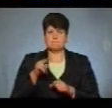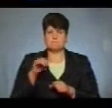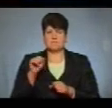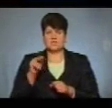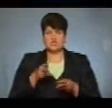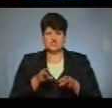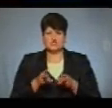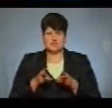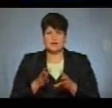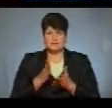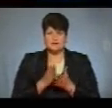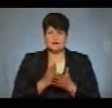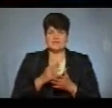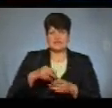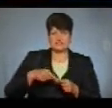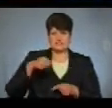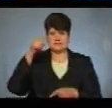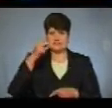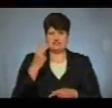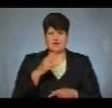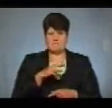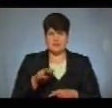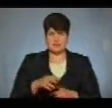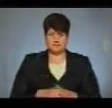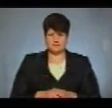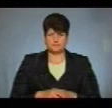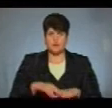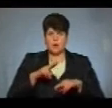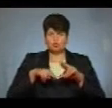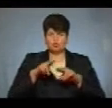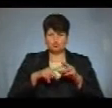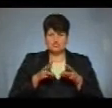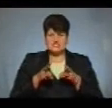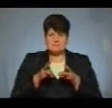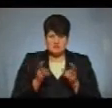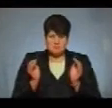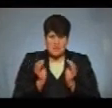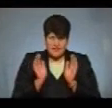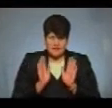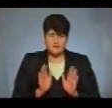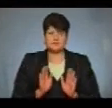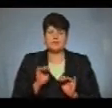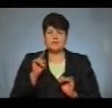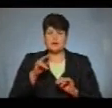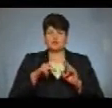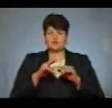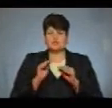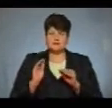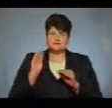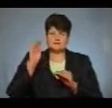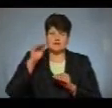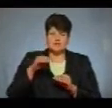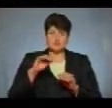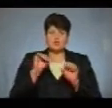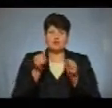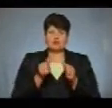його словами, має мати 2 метри. Будується піч маленька. На неї будується зверху скульптура. І